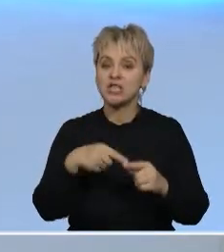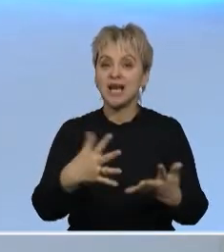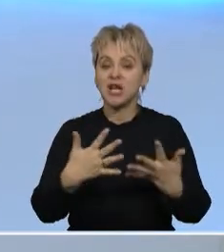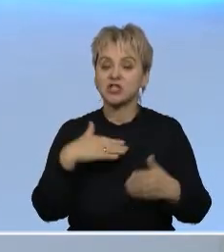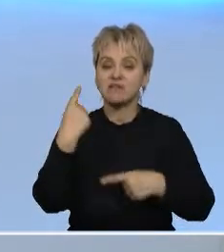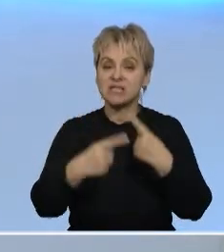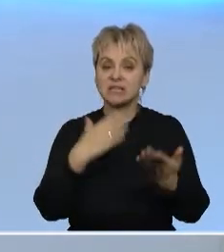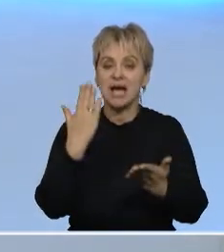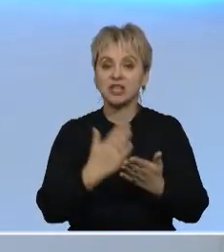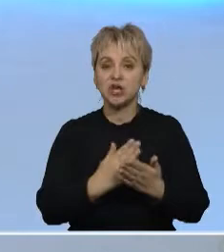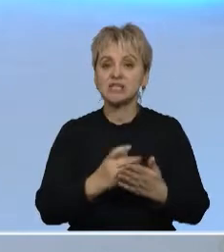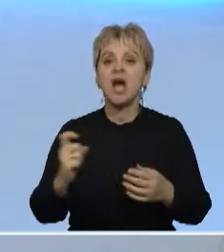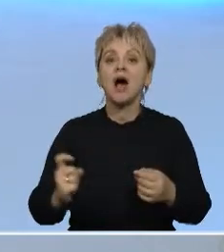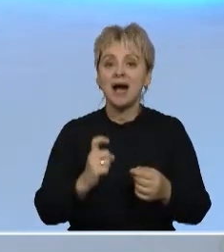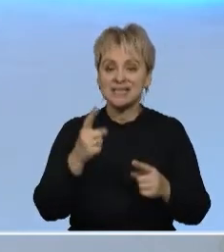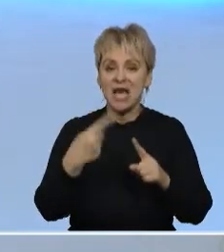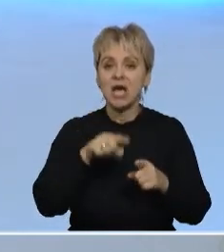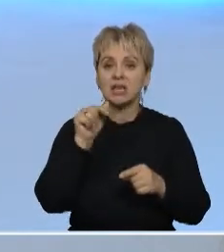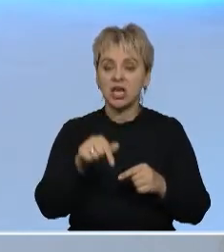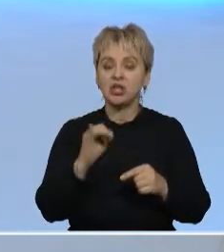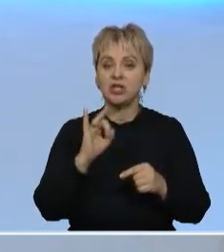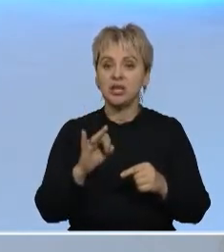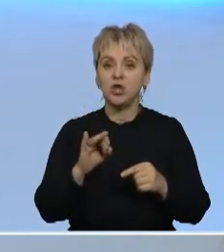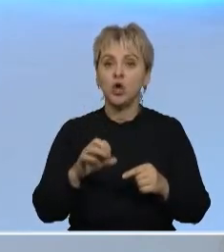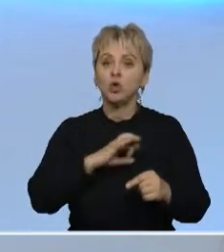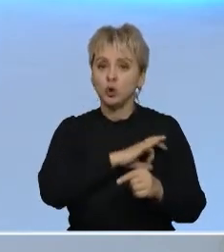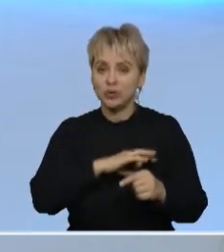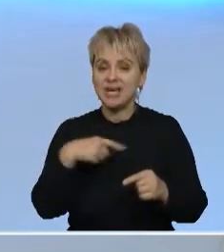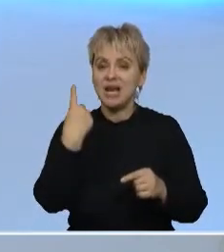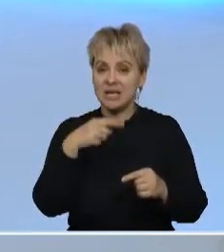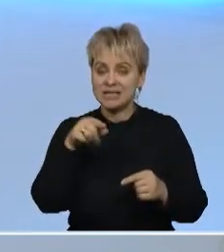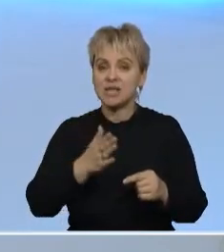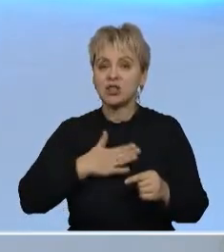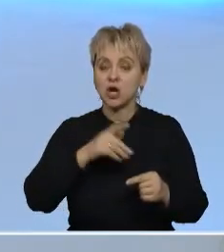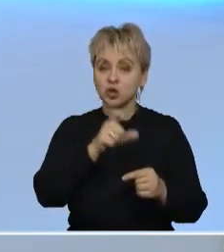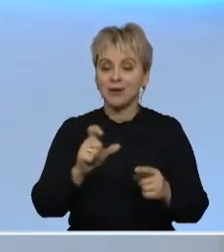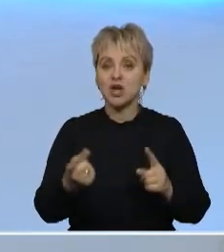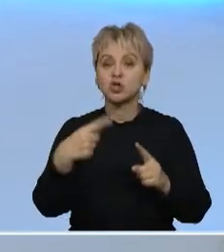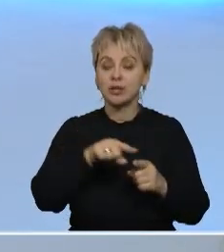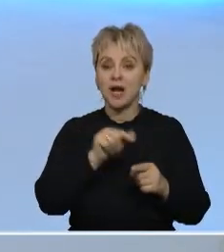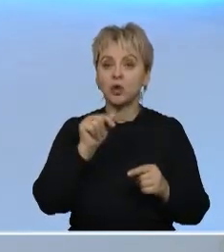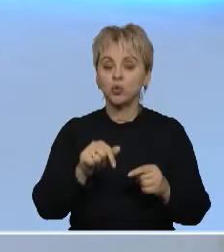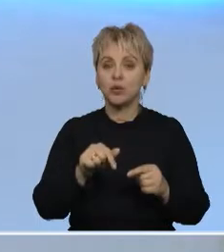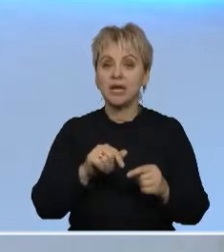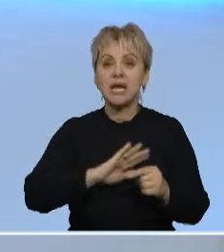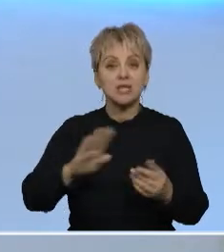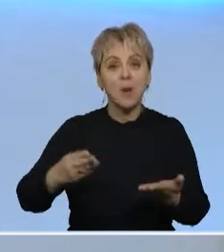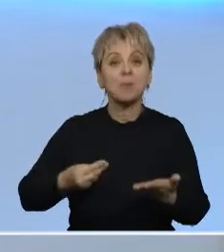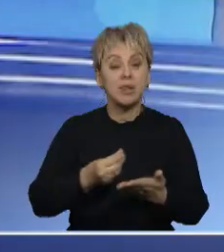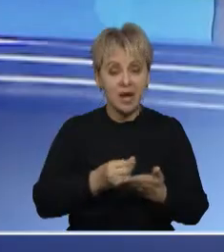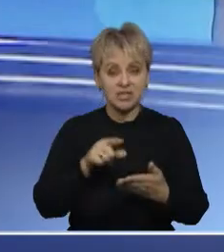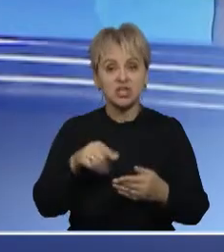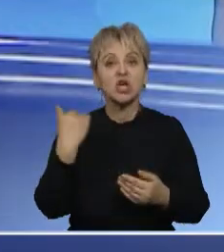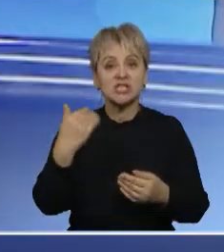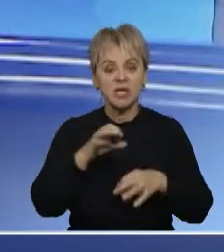всегда есть собственники. Это и юридические лица, и наши граждане, которые... не оплачивают. Ну, вот с